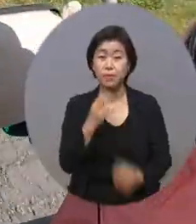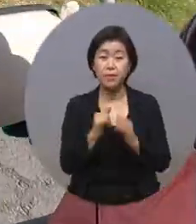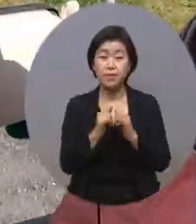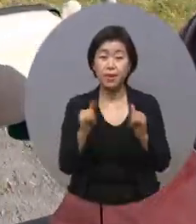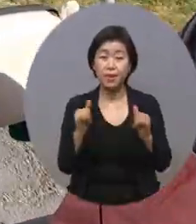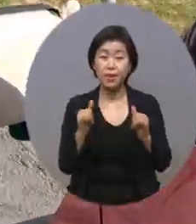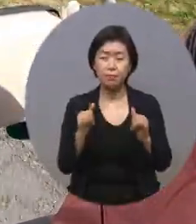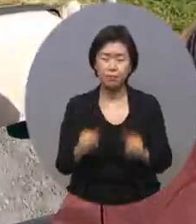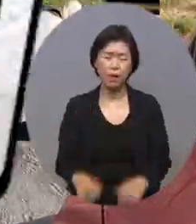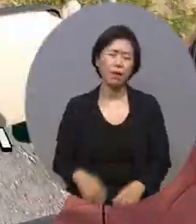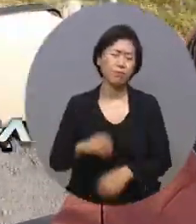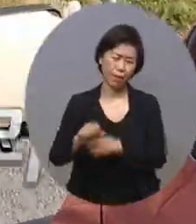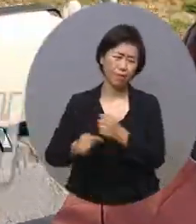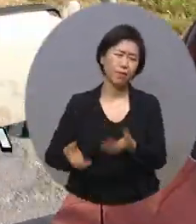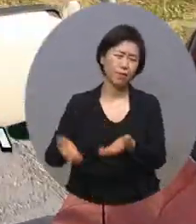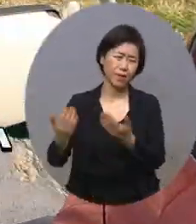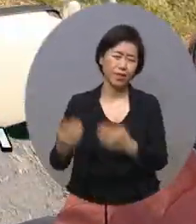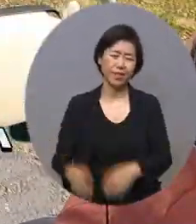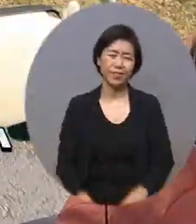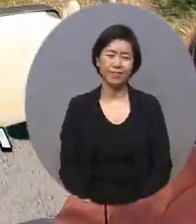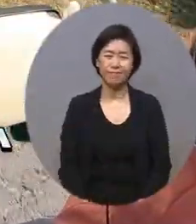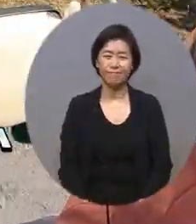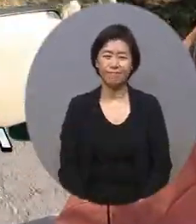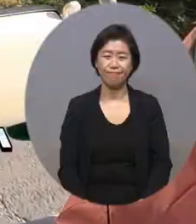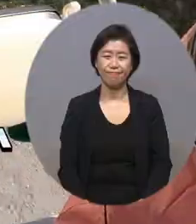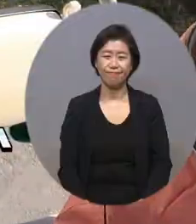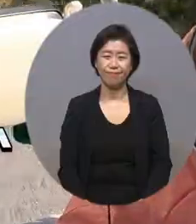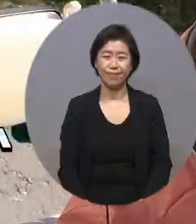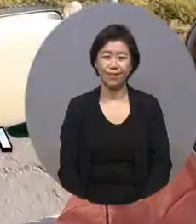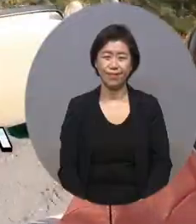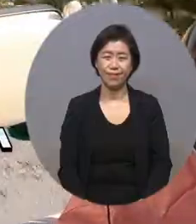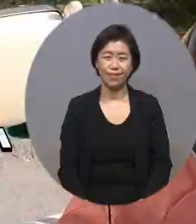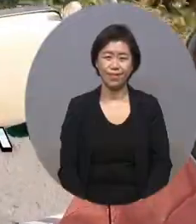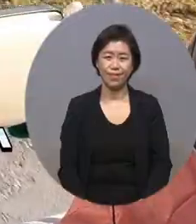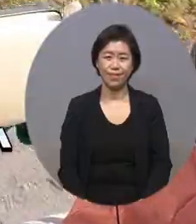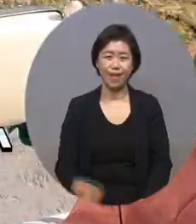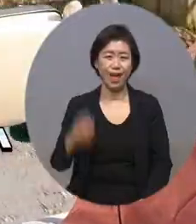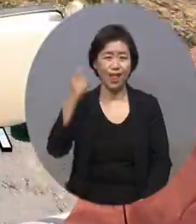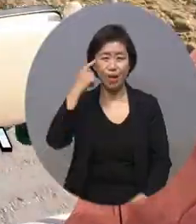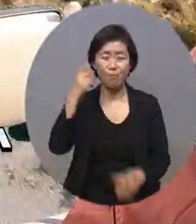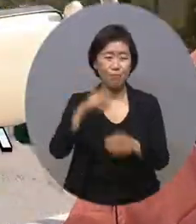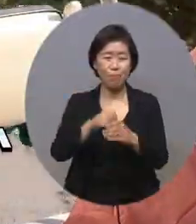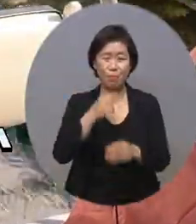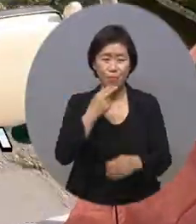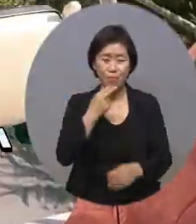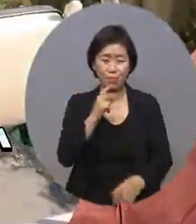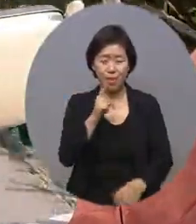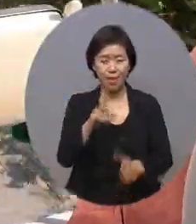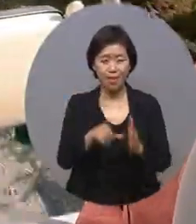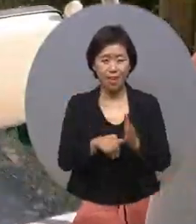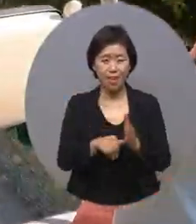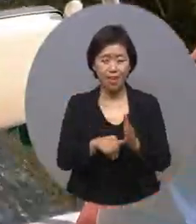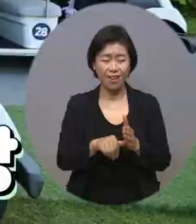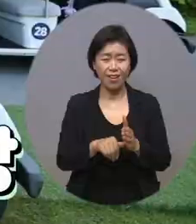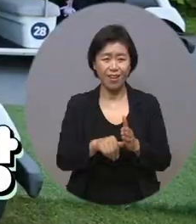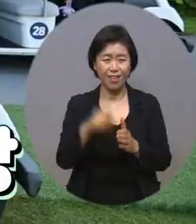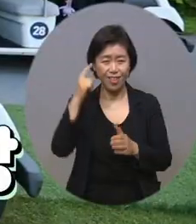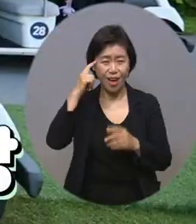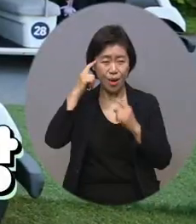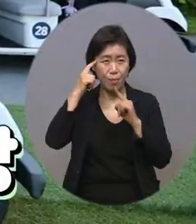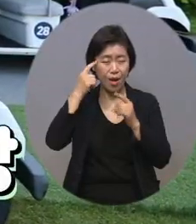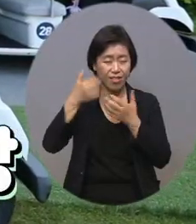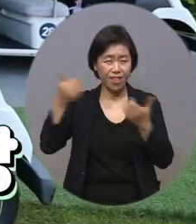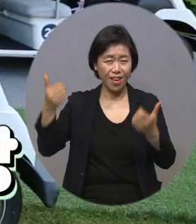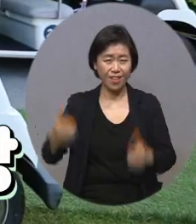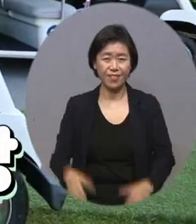맘대로 해. 맘대로. 영혼 가출됐어. 맘대로 해라. 어, 시켜놓은지, 말도 안 치.